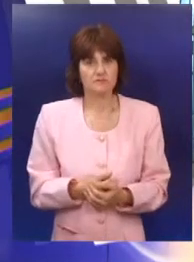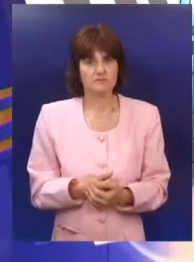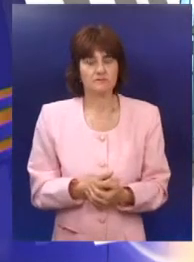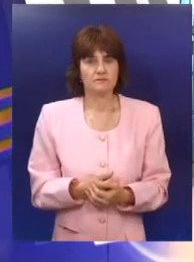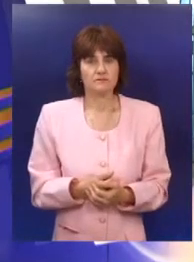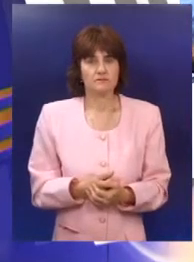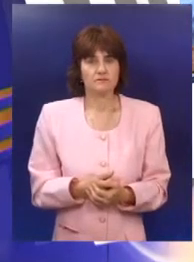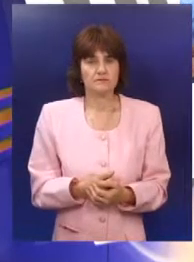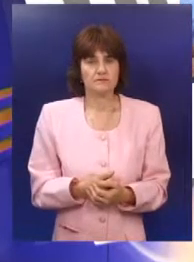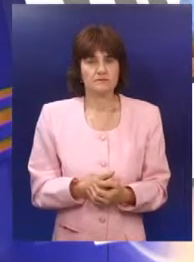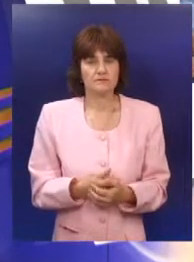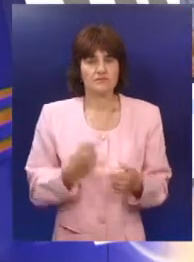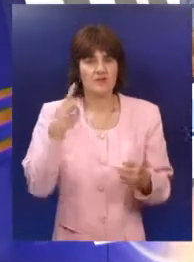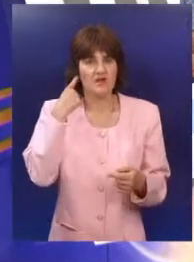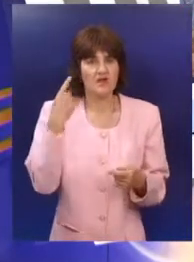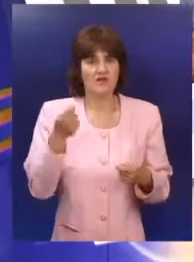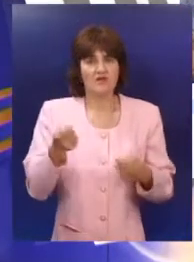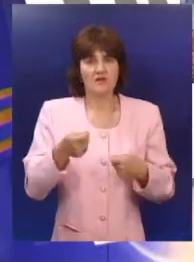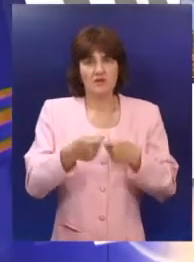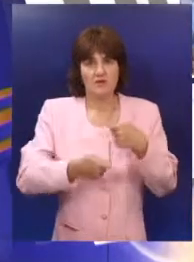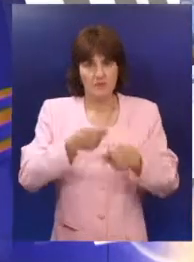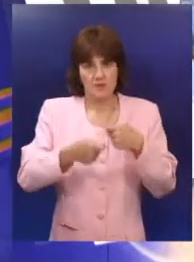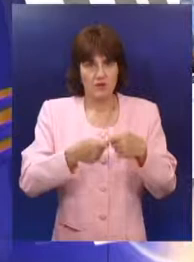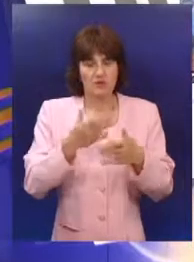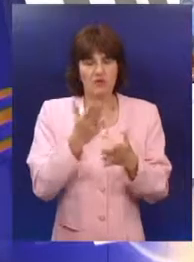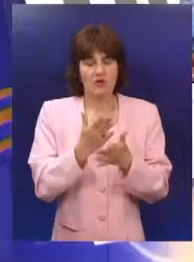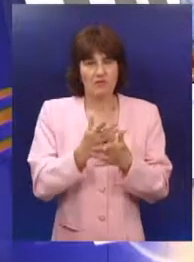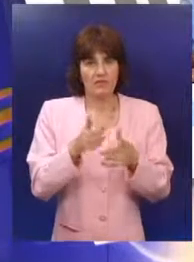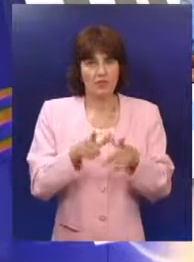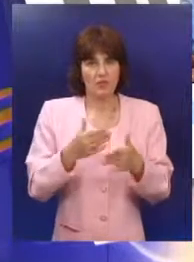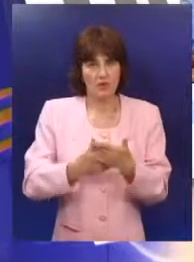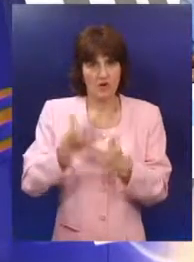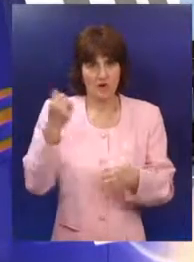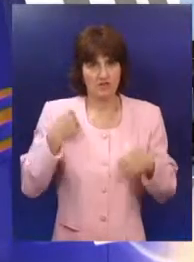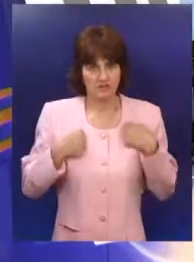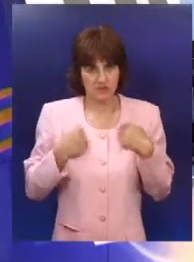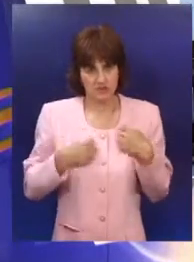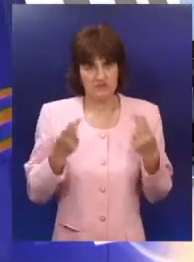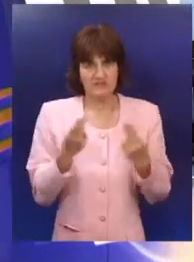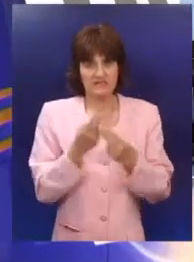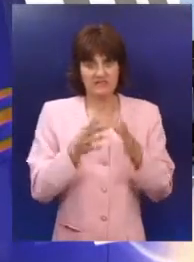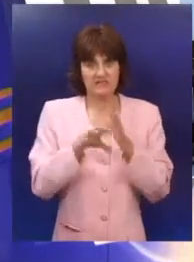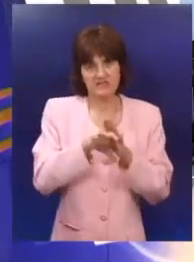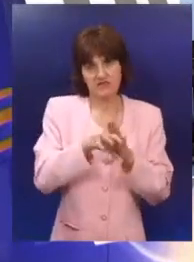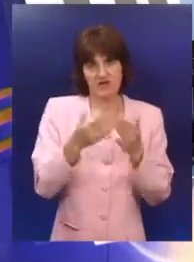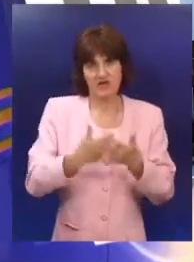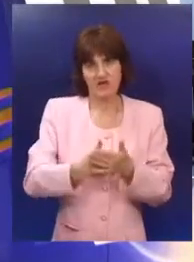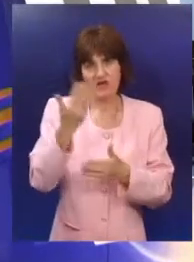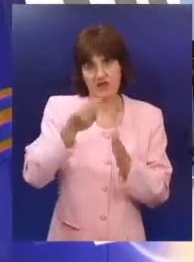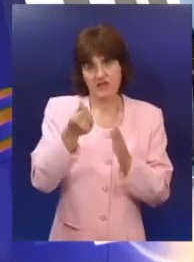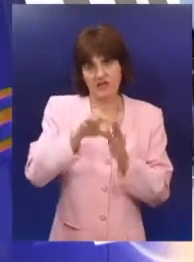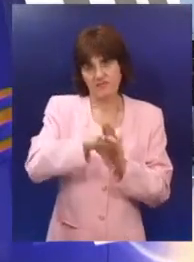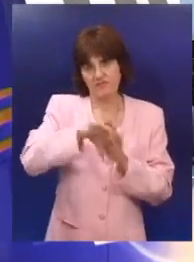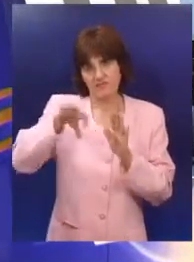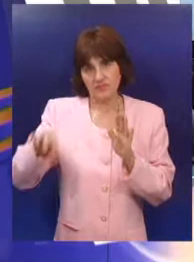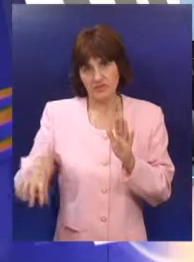narednom periodu da obezbedimo za grad. Javni radovi će se sprovoditi na teritoriji grada Subotice, a sredstva koja su izdvojena iz gradskog